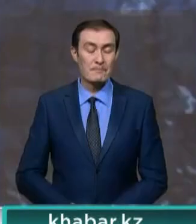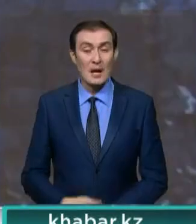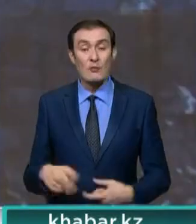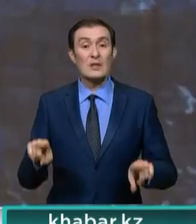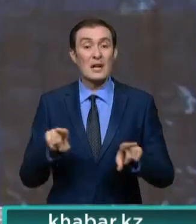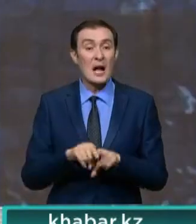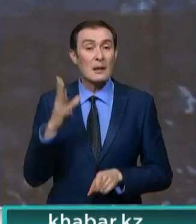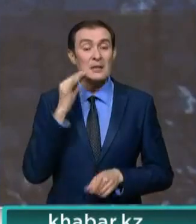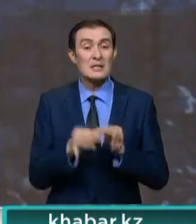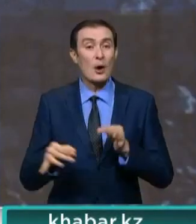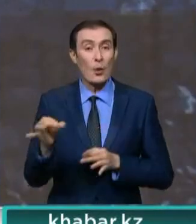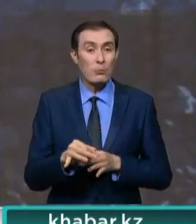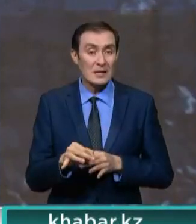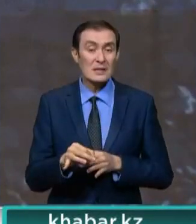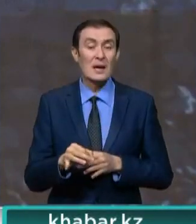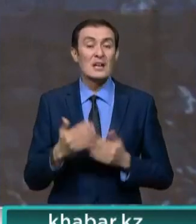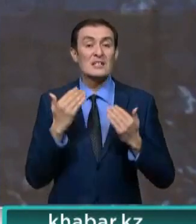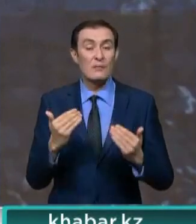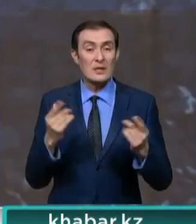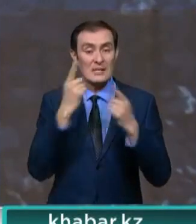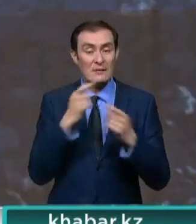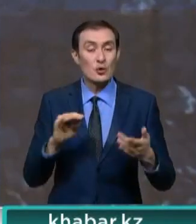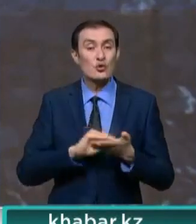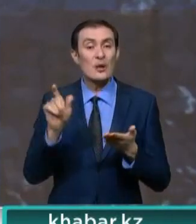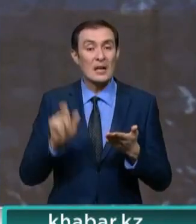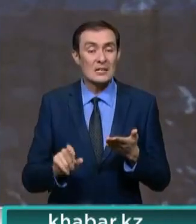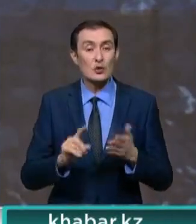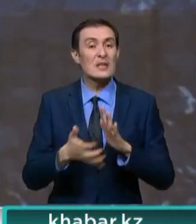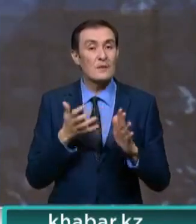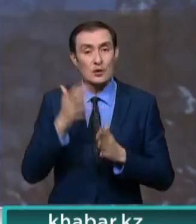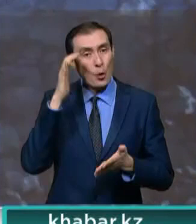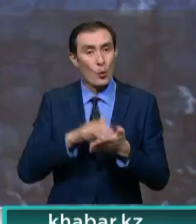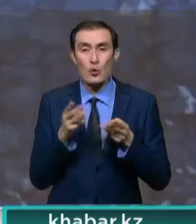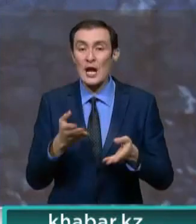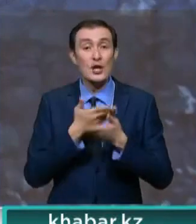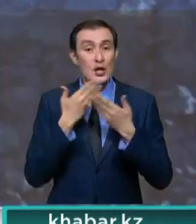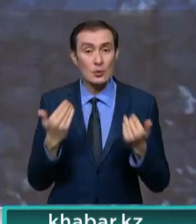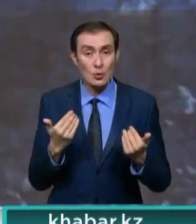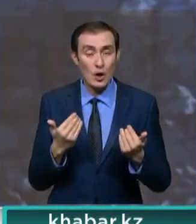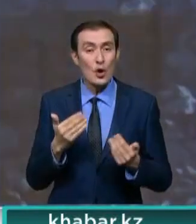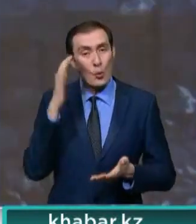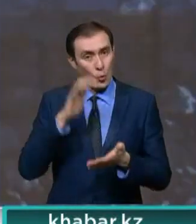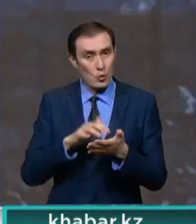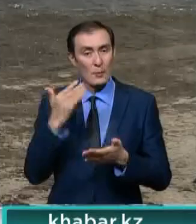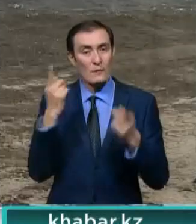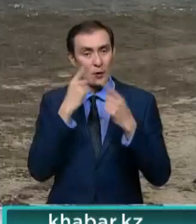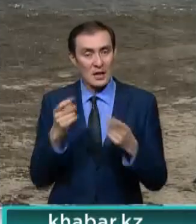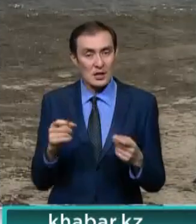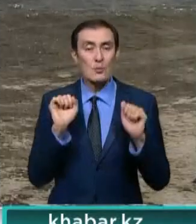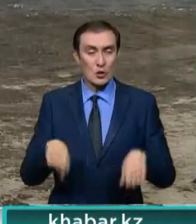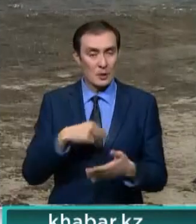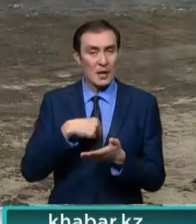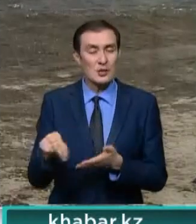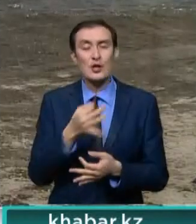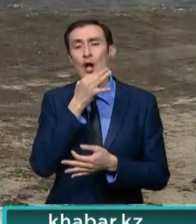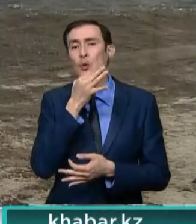вот таким Алматинской области Амандык Баталов сегодня заявил журналистам, дефицита угля в регионе нет. Твердое топливо, по его информации, можно